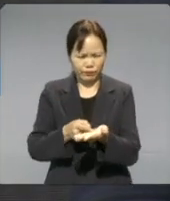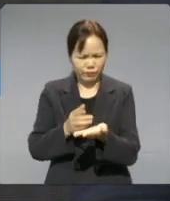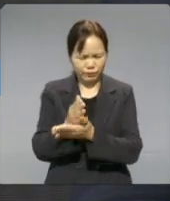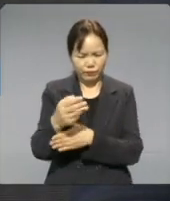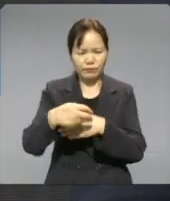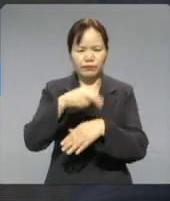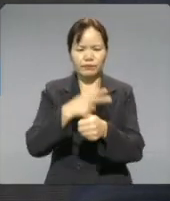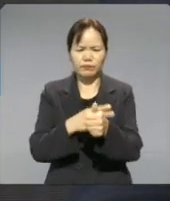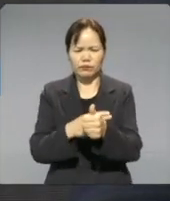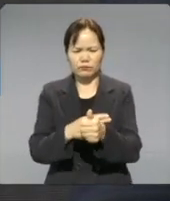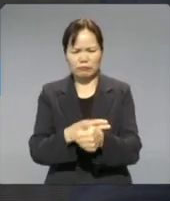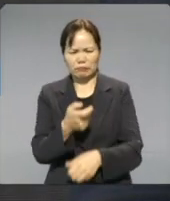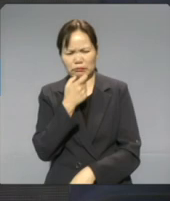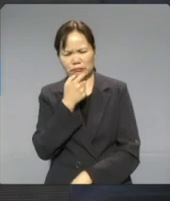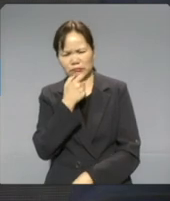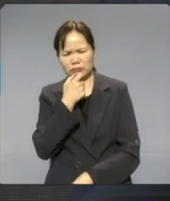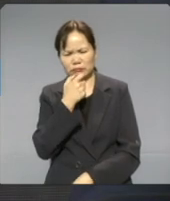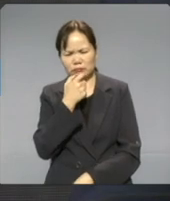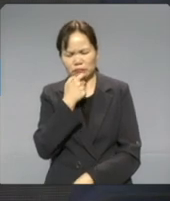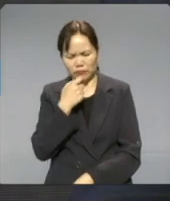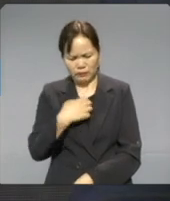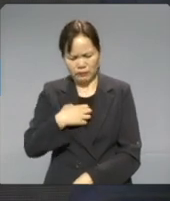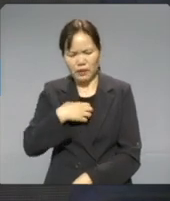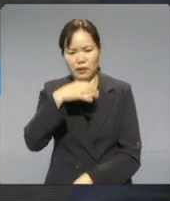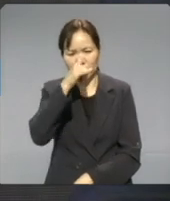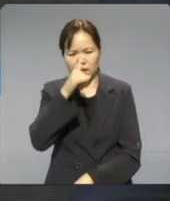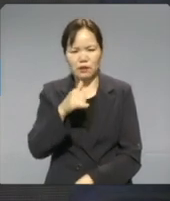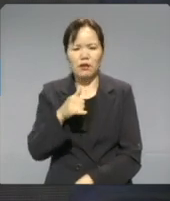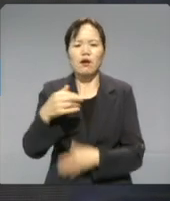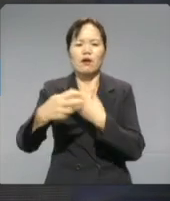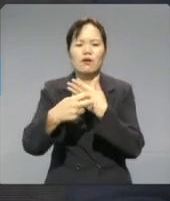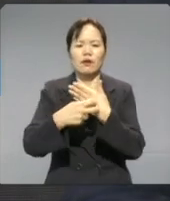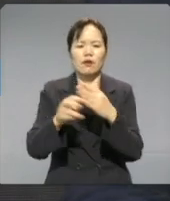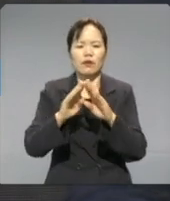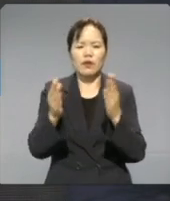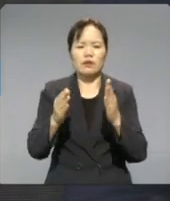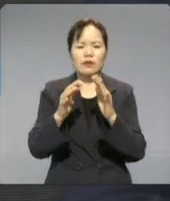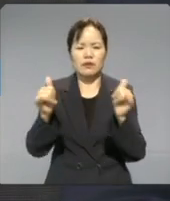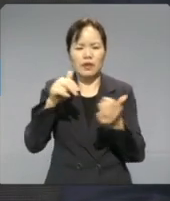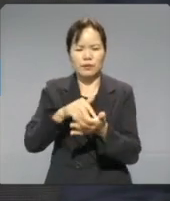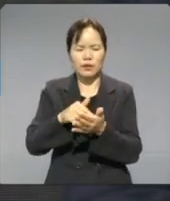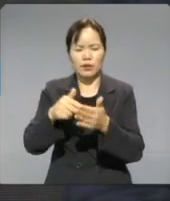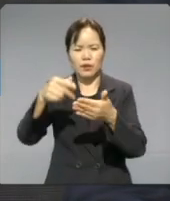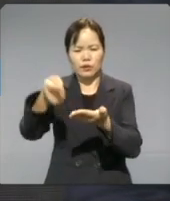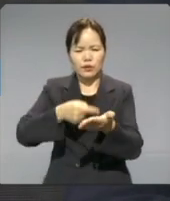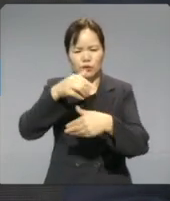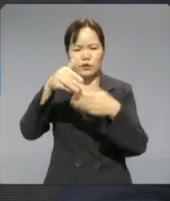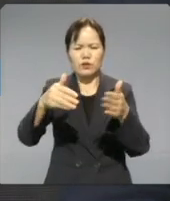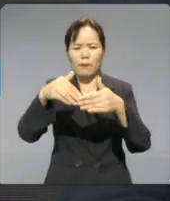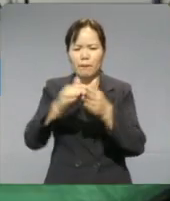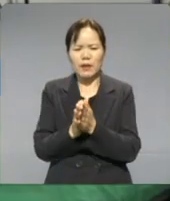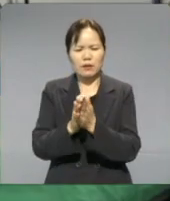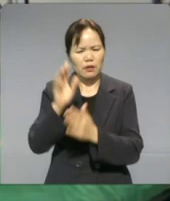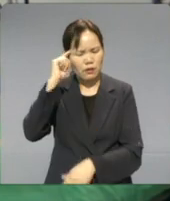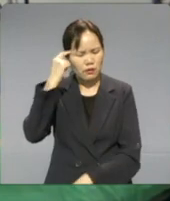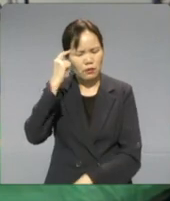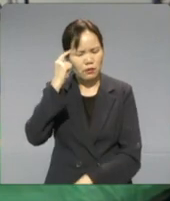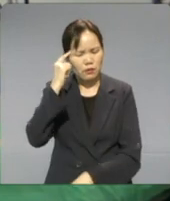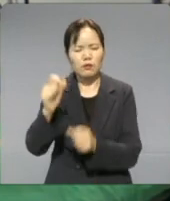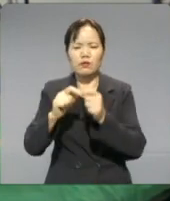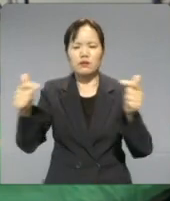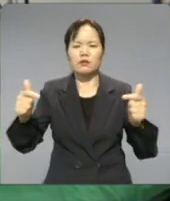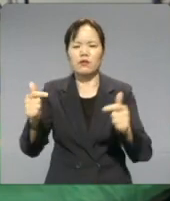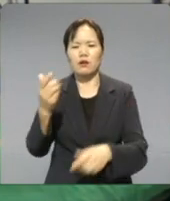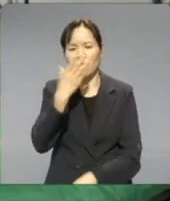필수료 붕괴를 의뢰하고 있는 것으로 나타났습니다 또한 의료기관 개설자로서 술씨를 폐쇄할 의향이 있다는 의견도 증가해